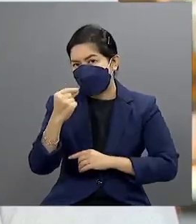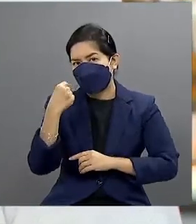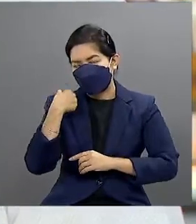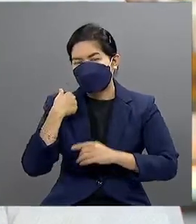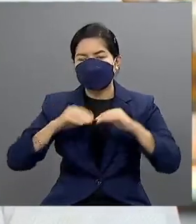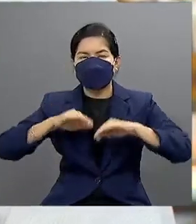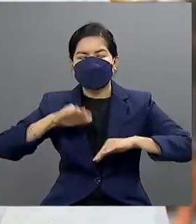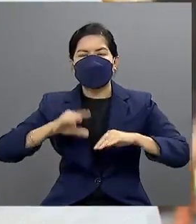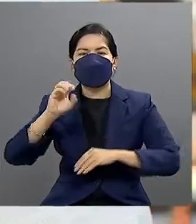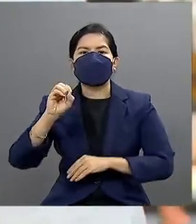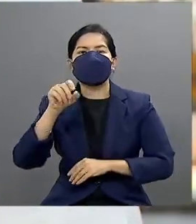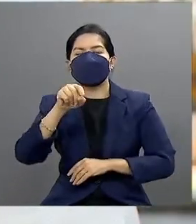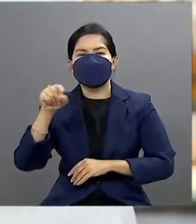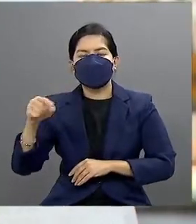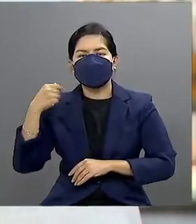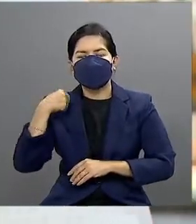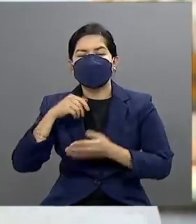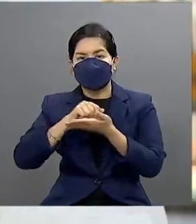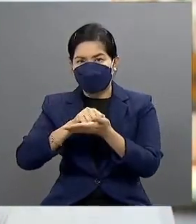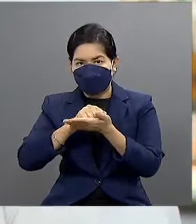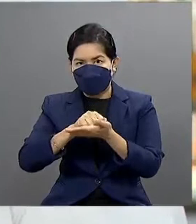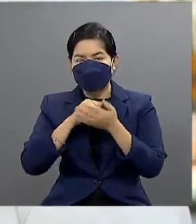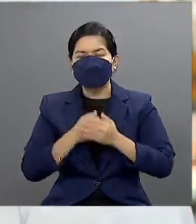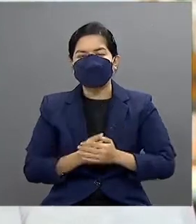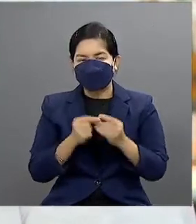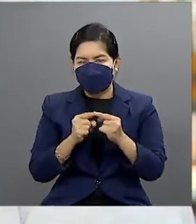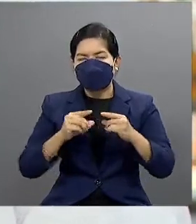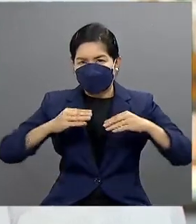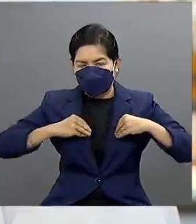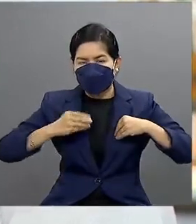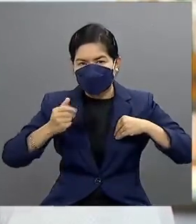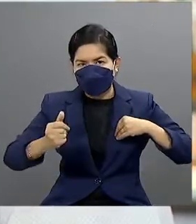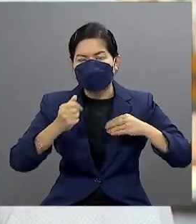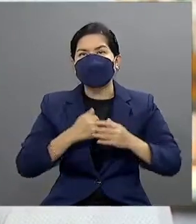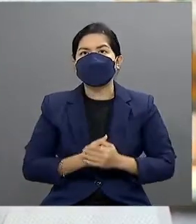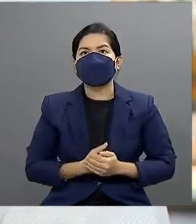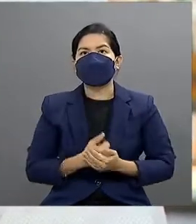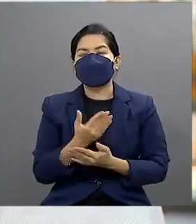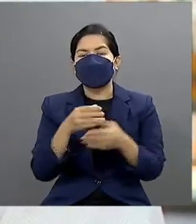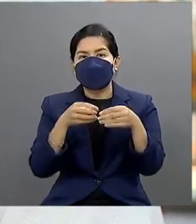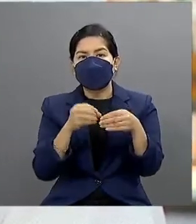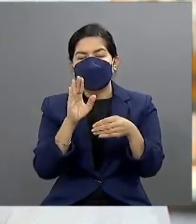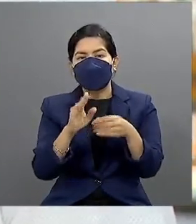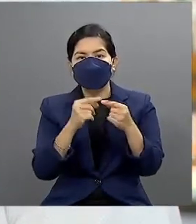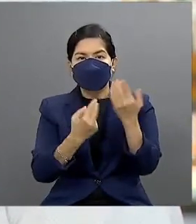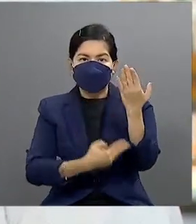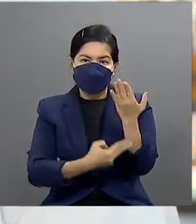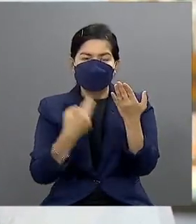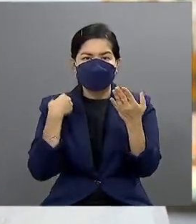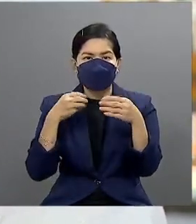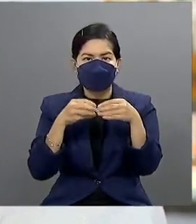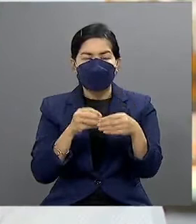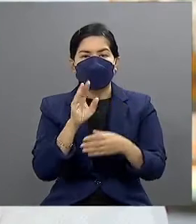ะครับก็ยังเรียกว่ารับได้นะครับแล้วก็กลุ่มโรงแรมที่รับคนต่างชาติเป็นหลักตอนนี้ก็อยู่ประม